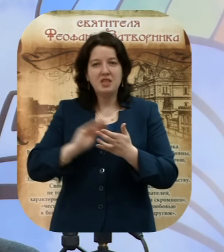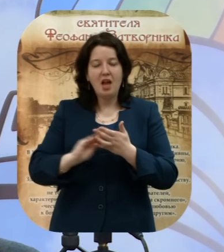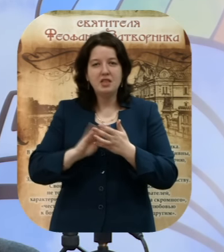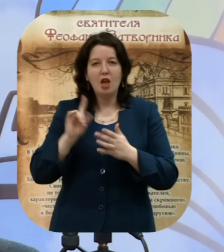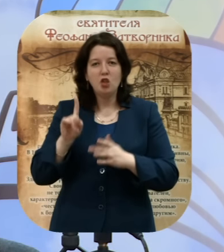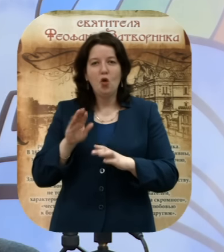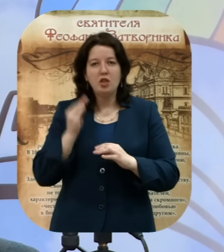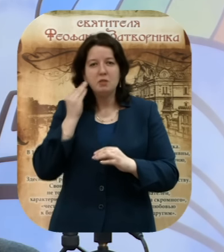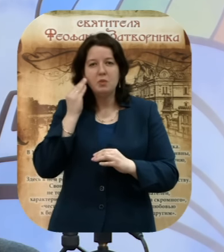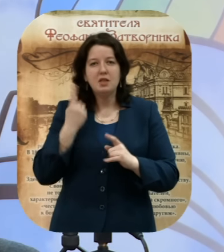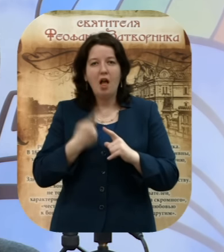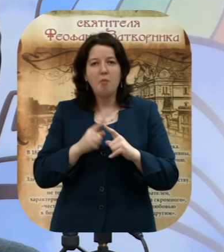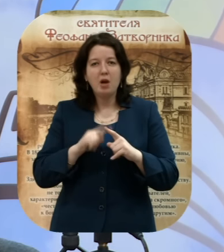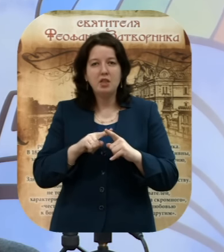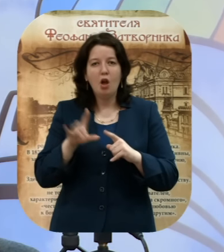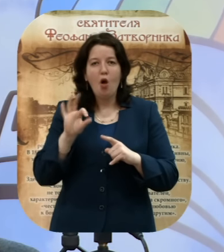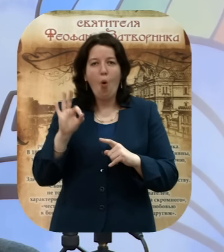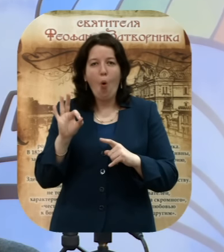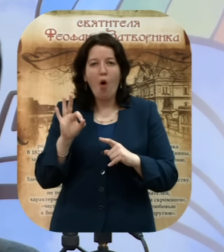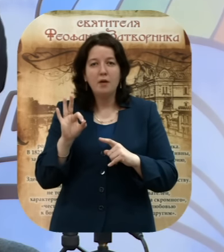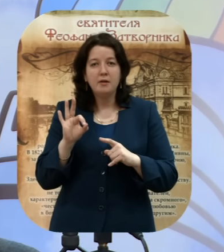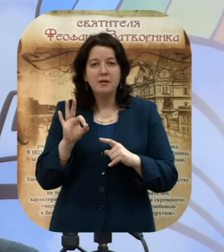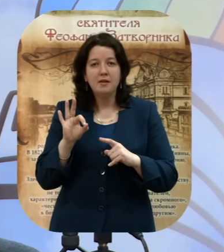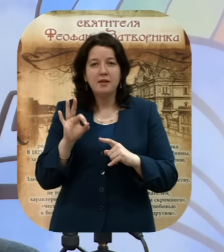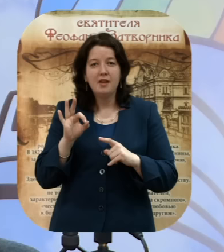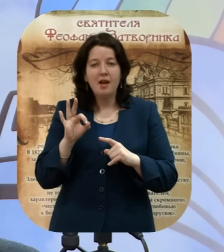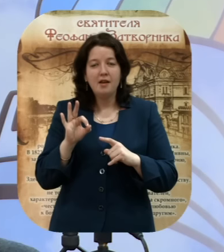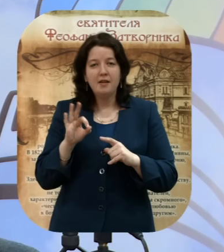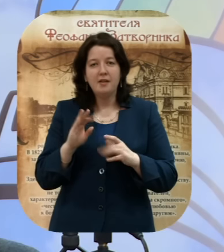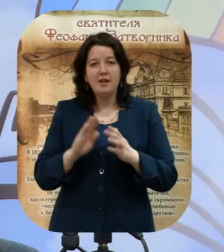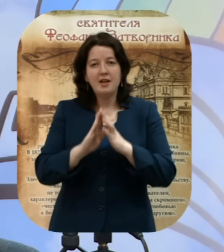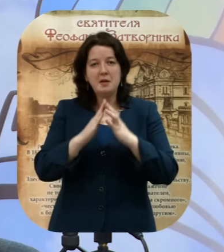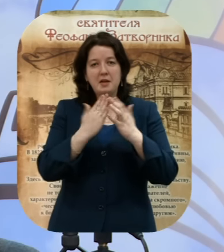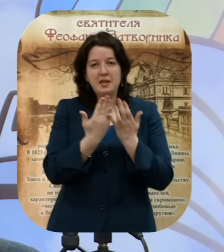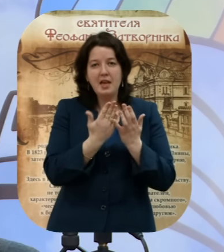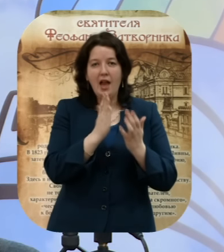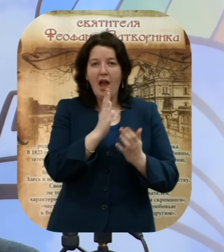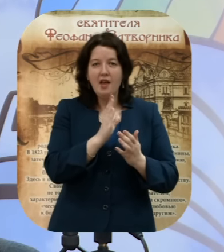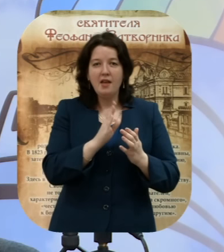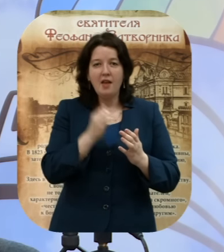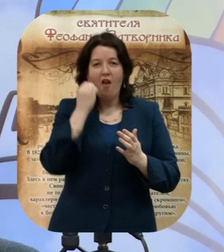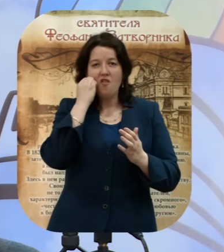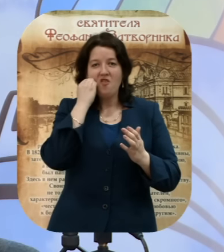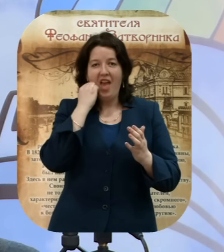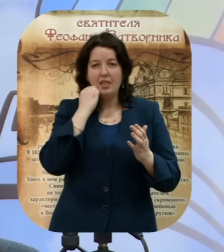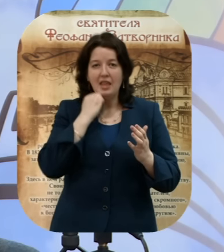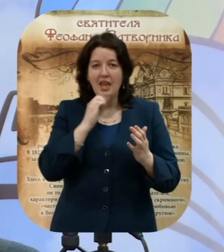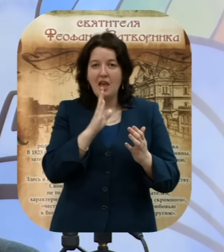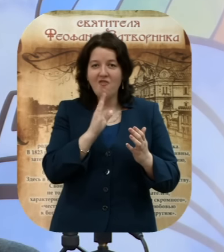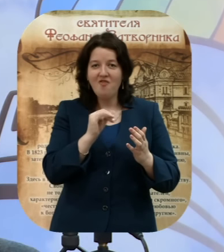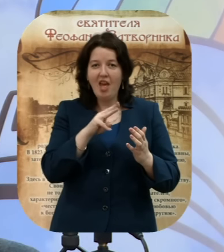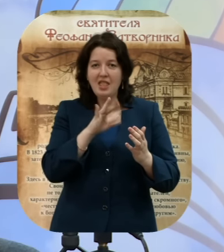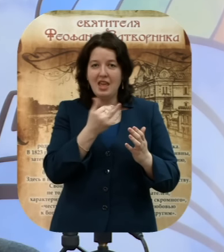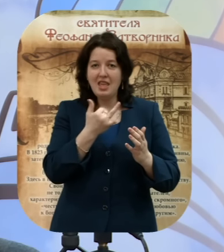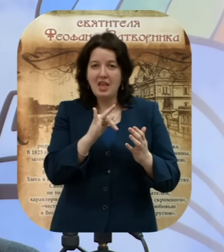идет о ветхом, то есть старом, старом, в данном